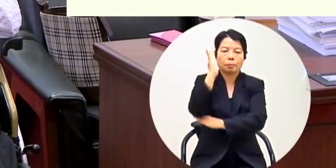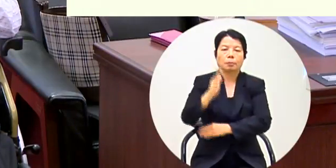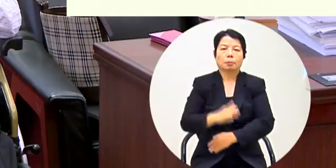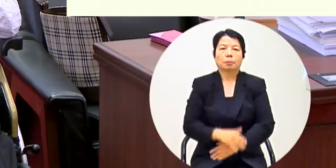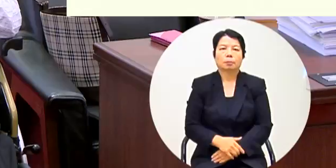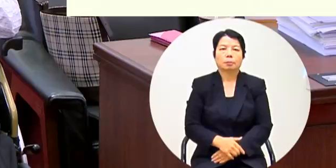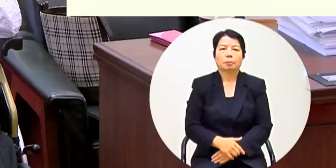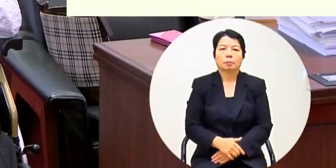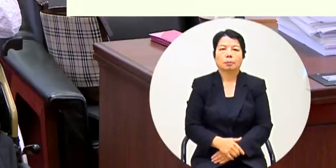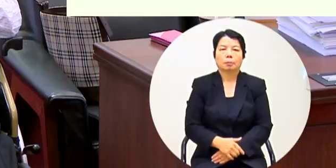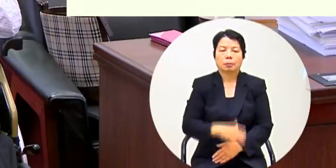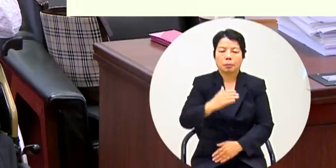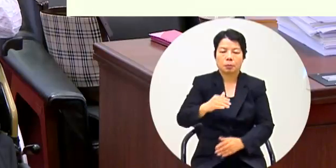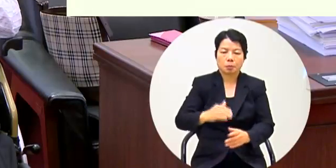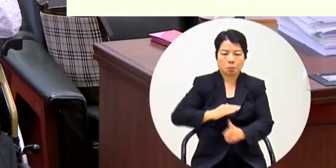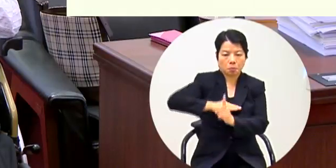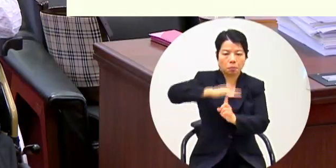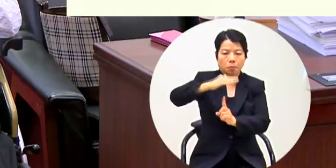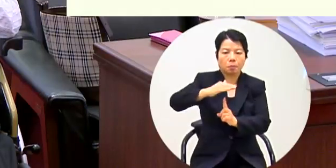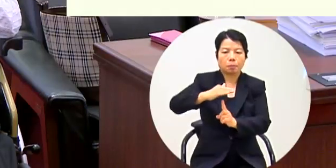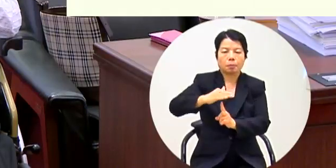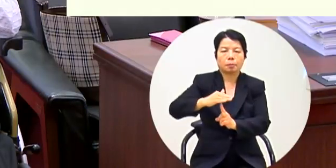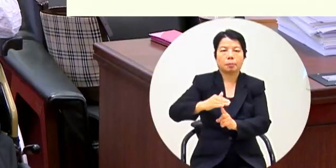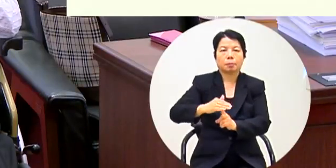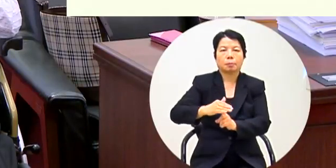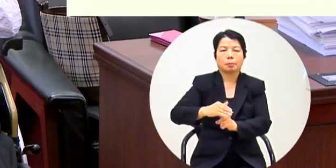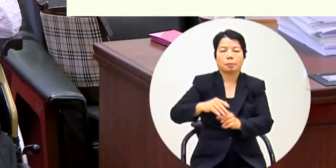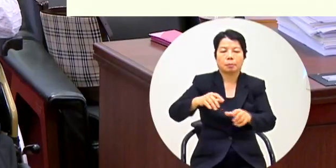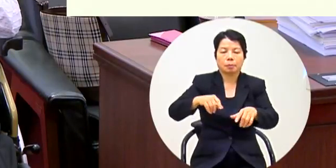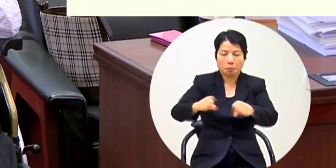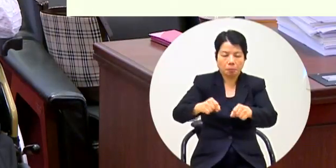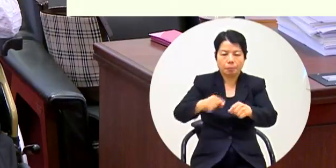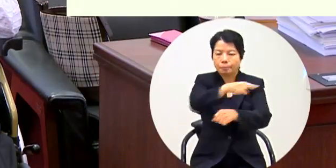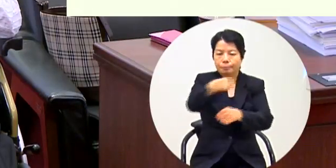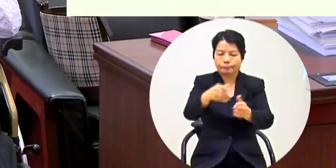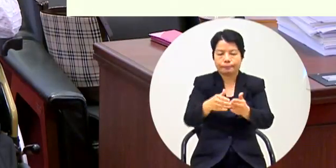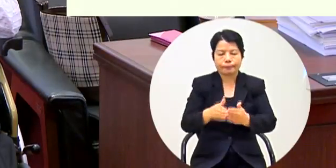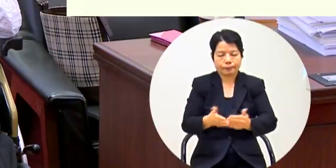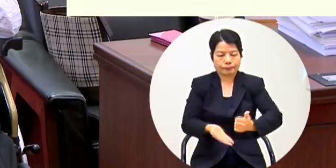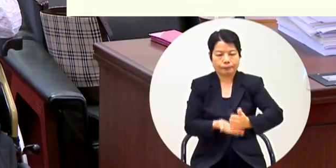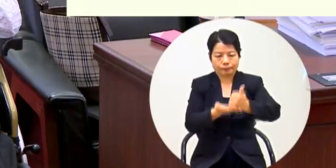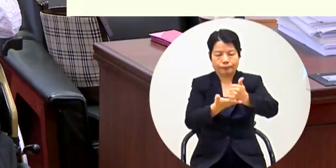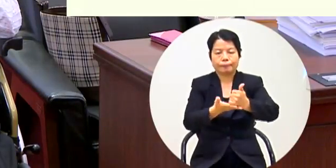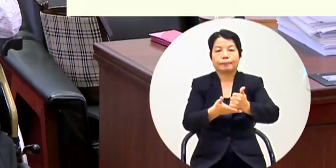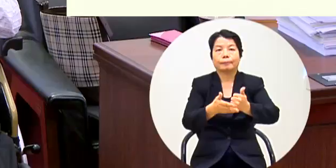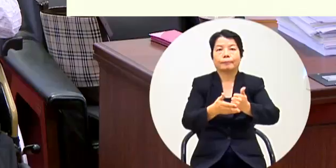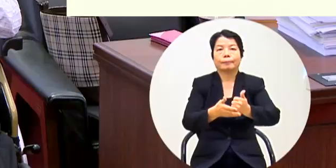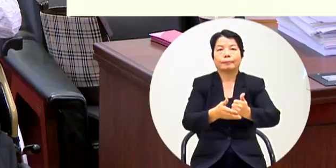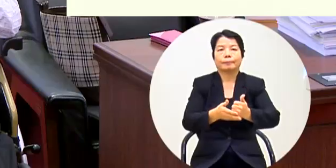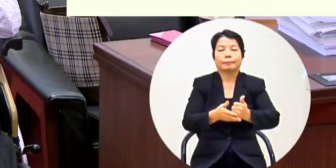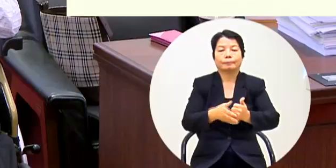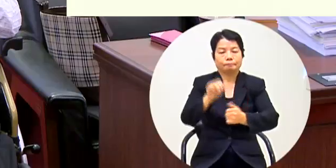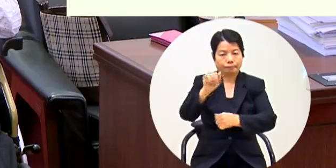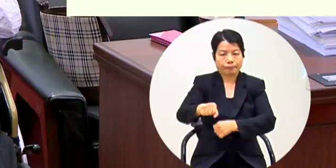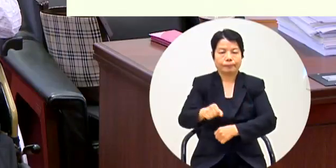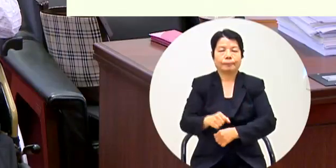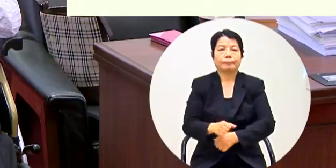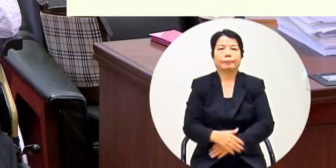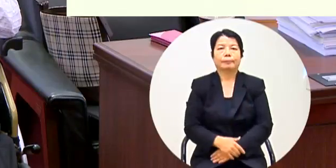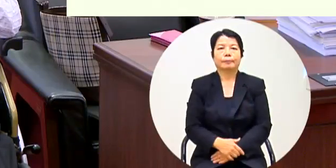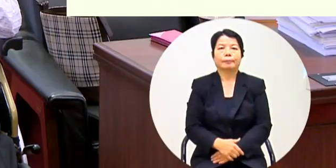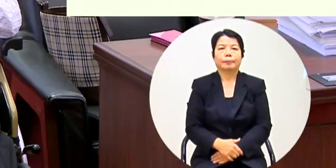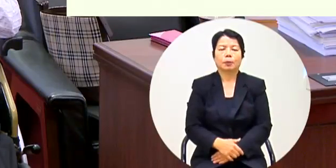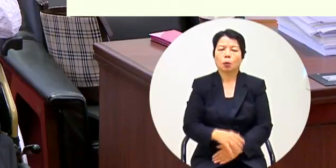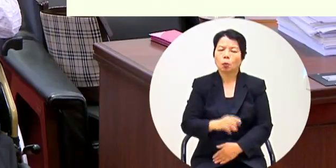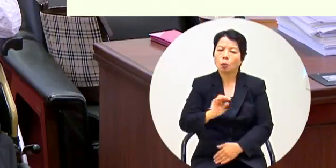这个措施呢，是肯定的，是支持的哈。所以为什么我们要特别去针对新达发电